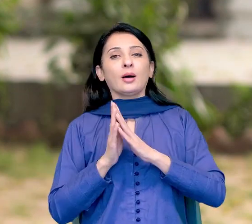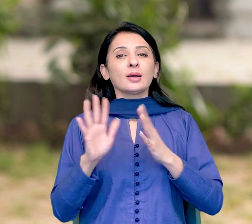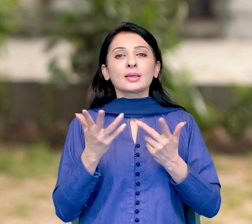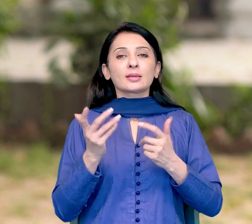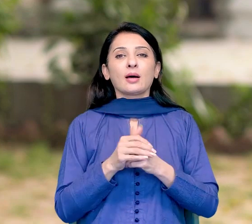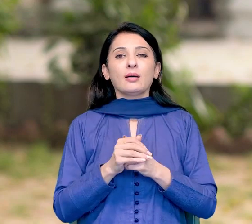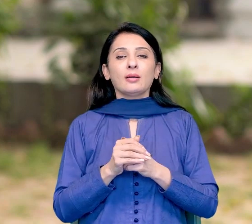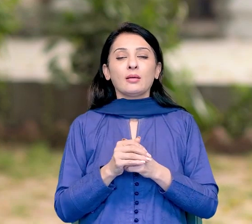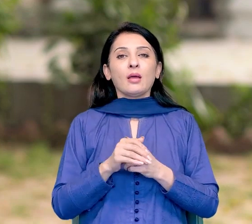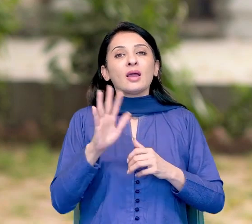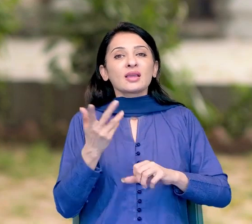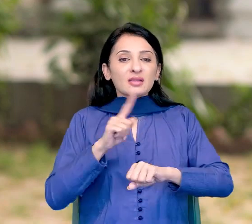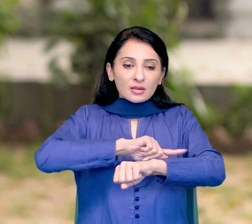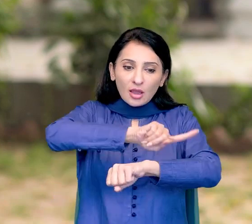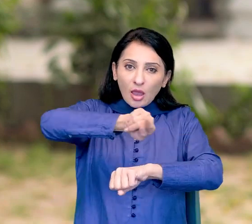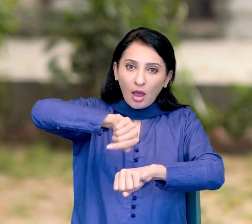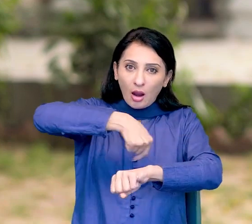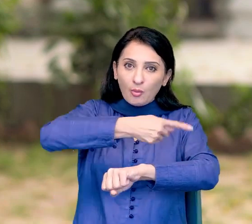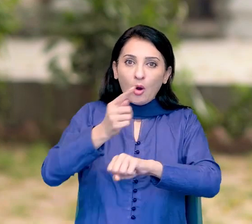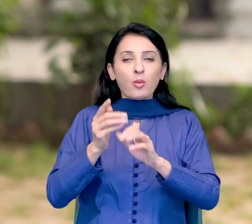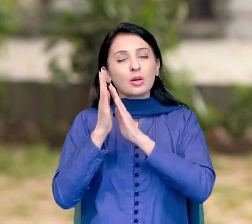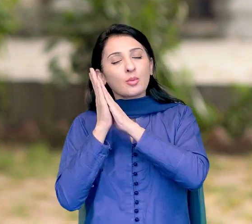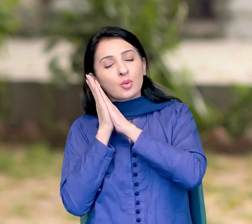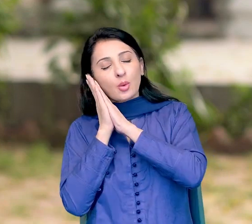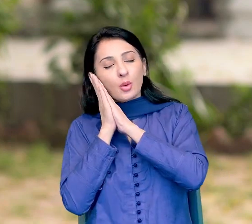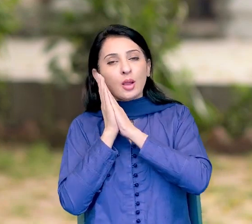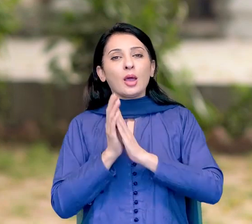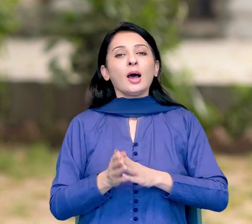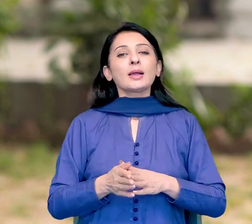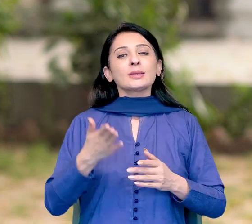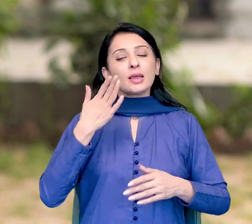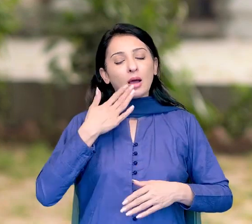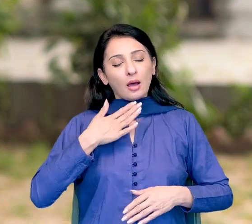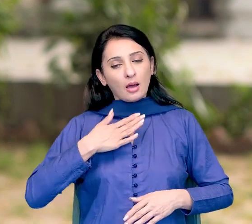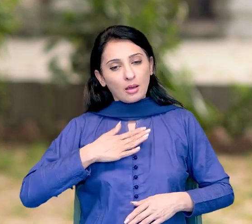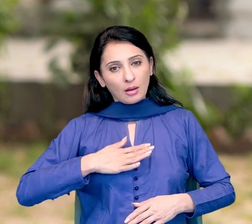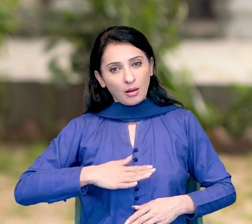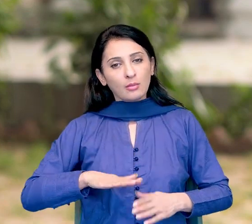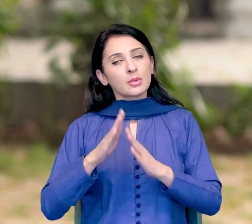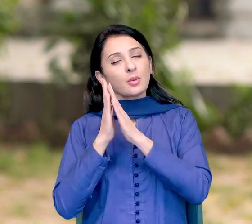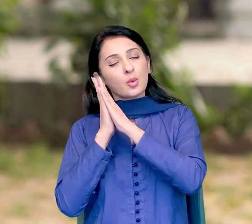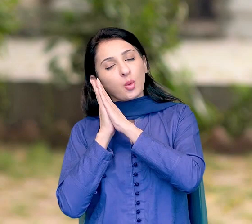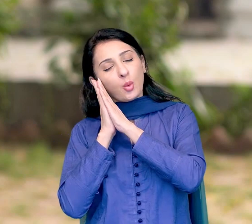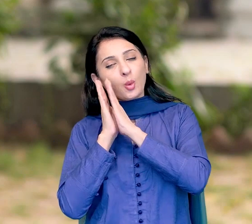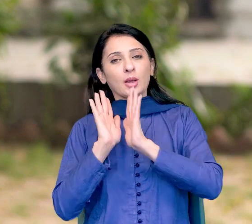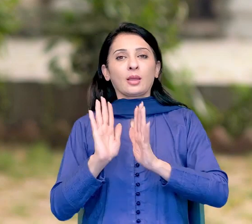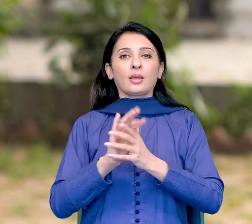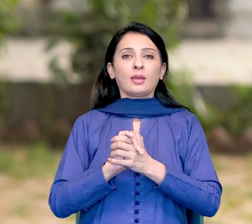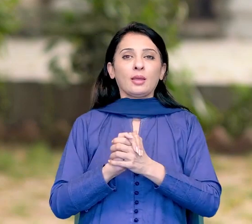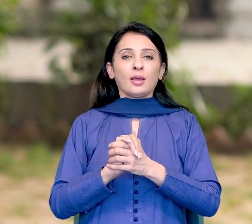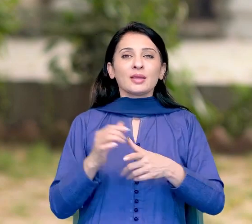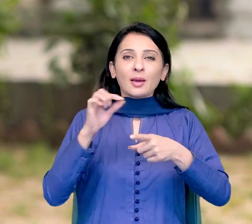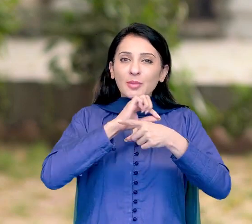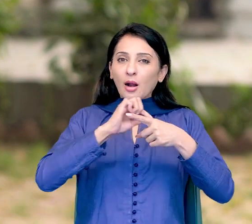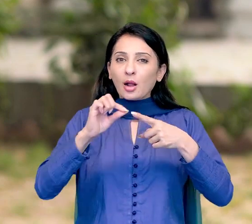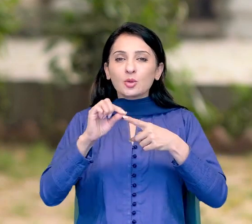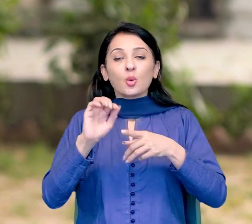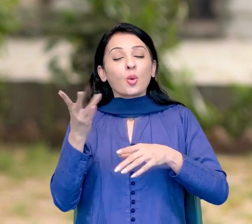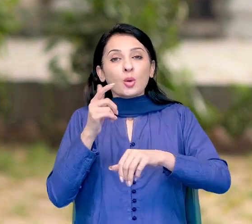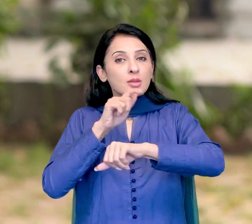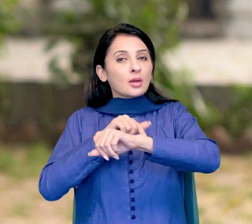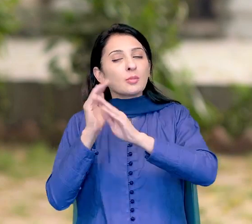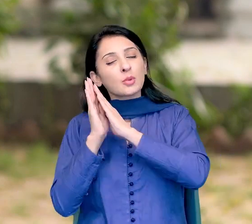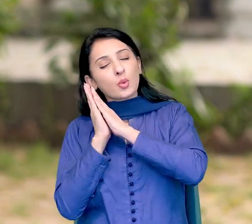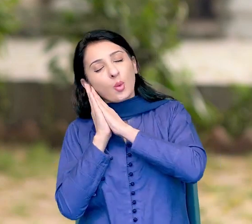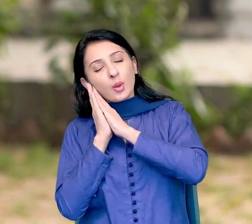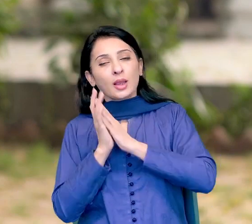گھنٹے کی نیند مل رہی ہے، کتنے کنسسٹنٹلی آپ کو نیند مل رہی ہے، آپ رات کو کس ٹائم پہ سوتے ہیں. اگر آپ نائٹ